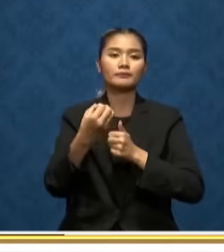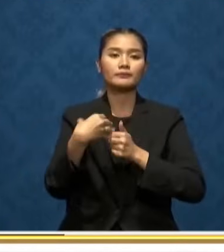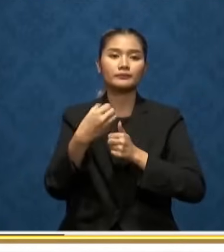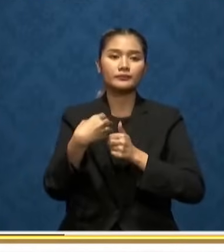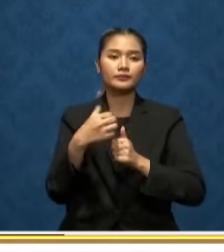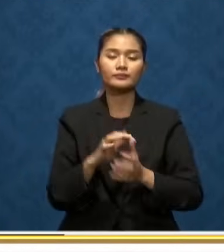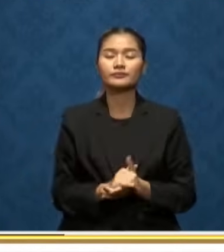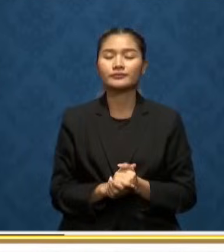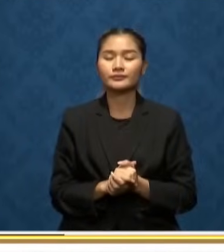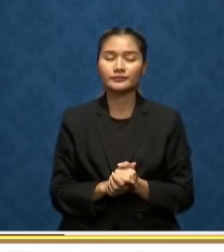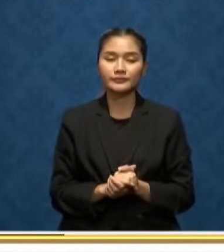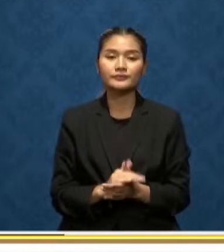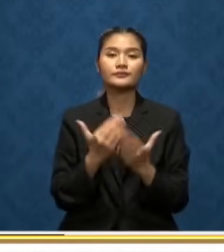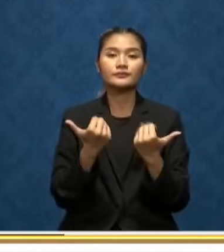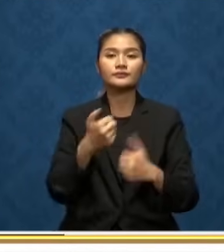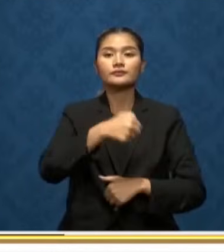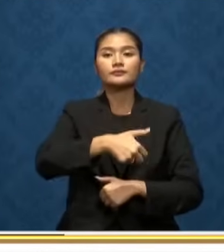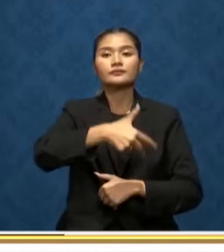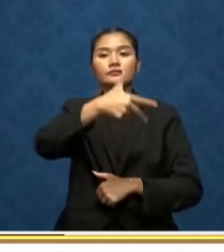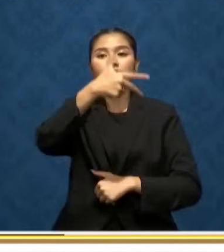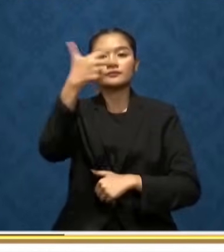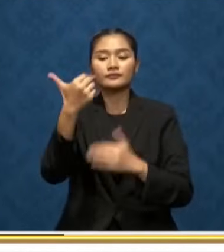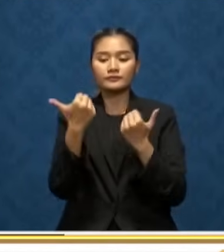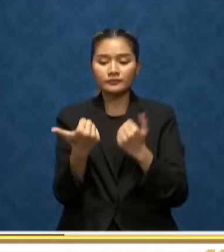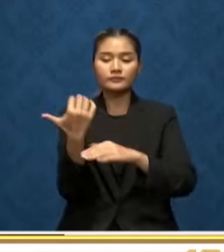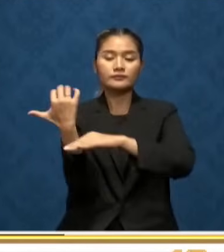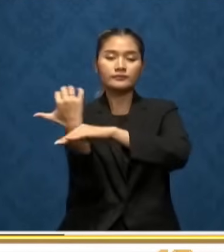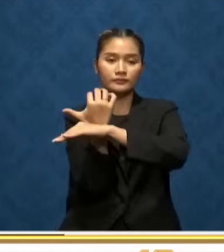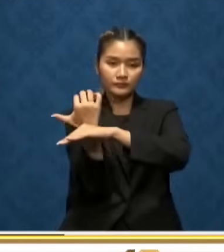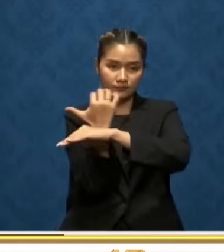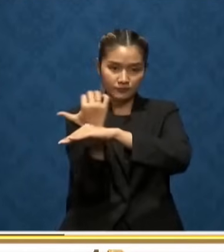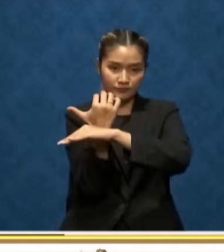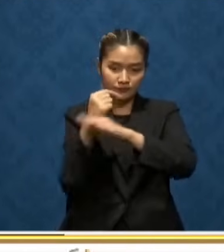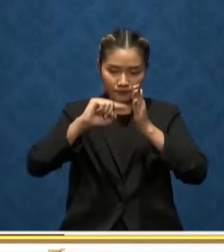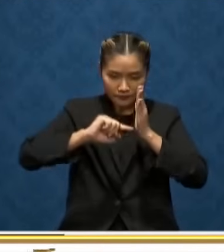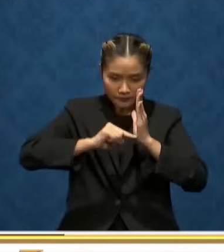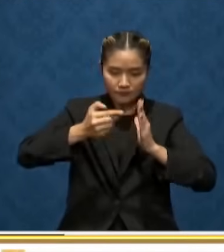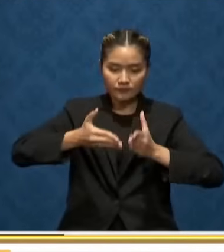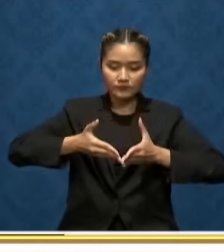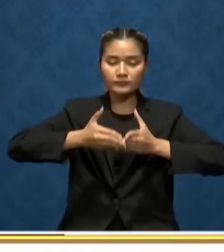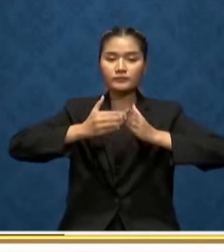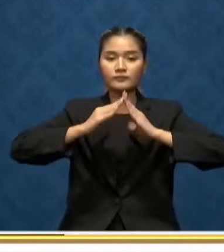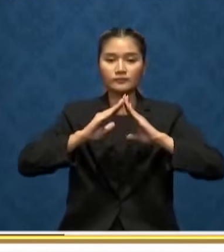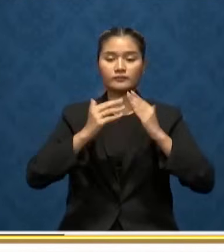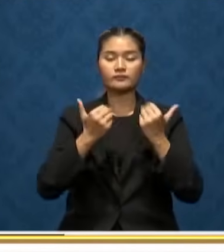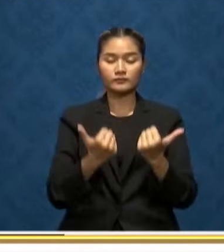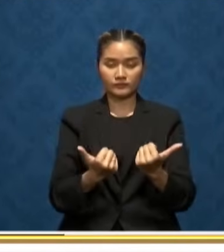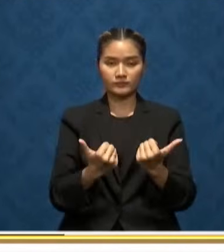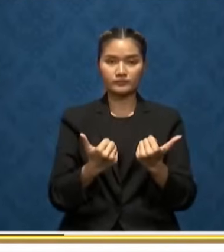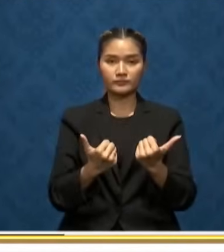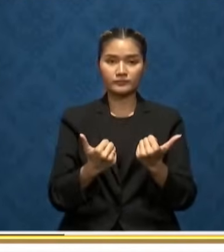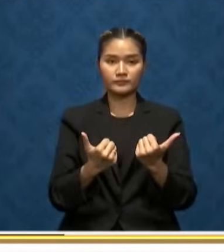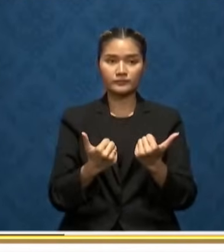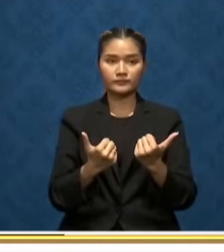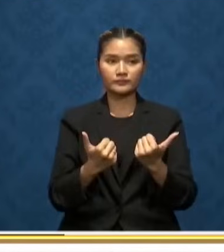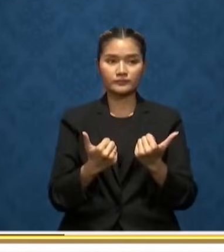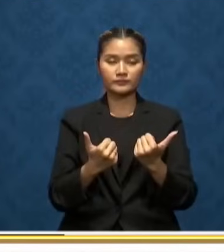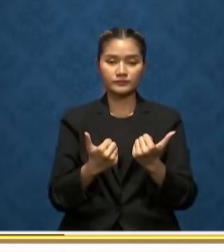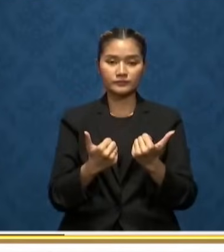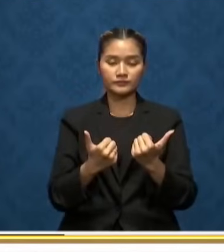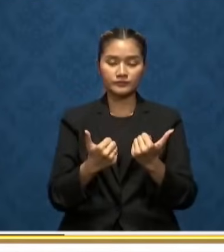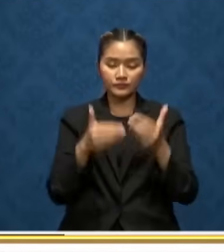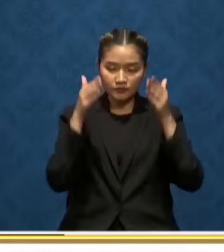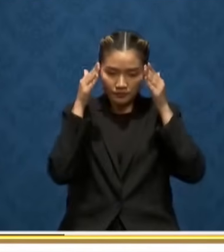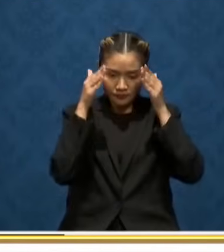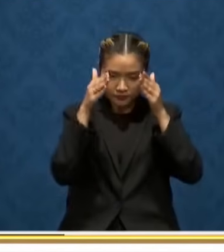นั้นไทย PBS เป็นสื่อสาธารณะปัจจุบันนี้เป็นสื่อสาธารณะแห่งแรกในภูมิภาคในอาเซียนเรามุ่งหวังว่าจะ